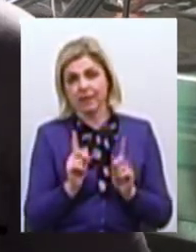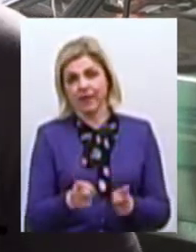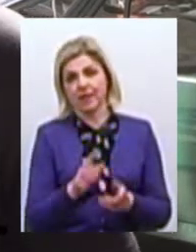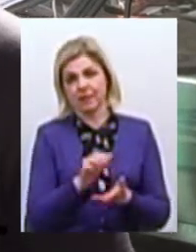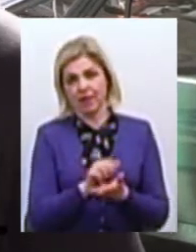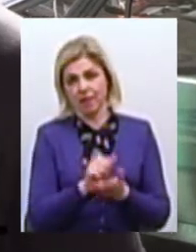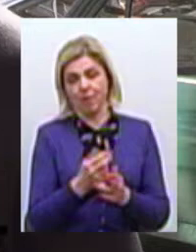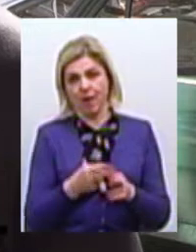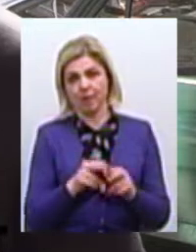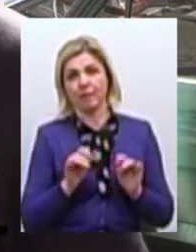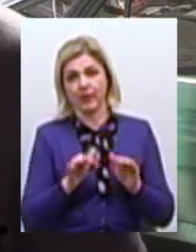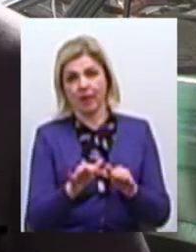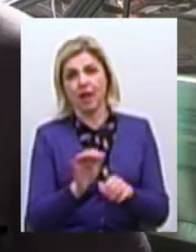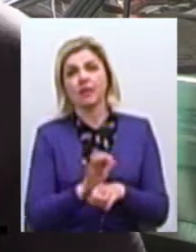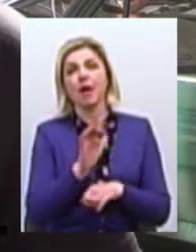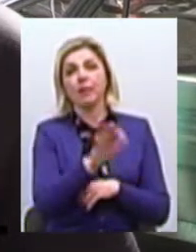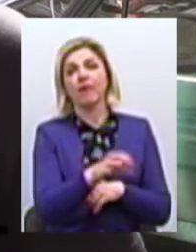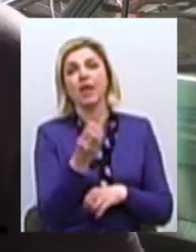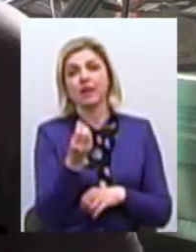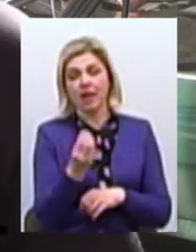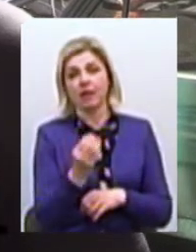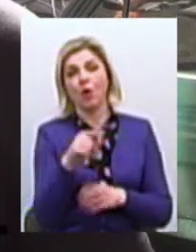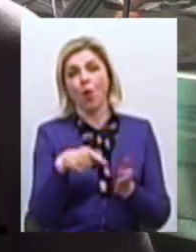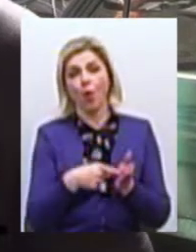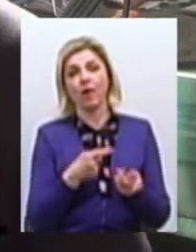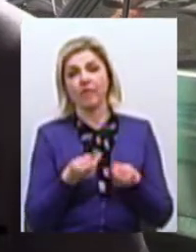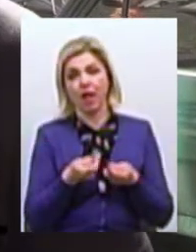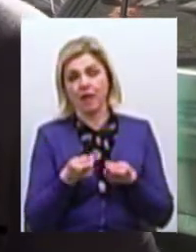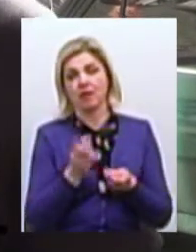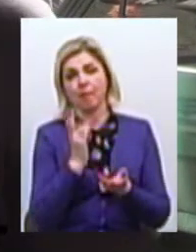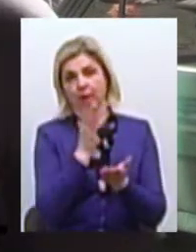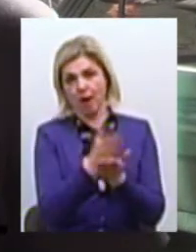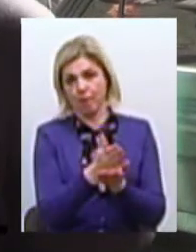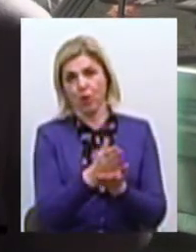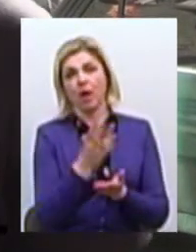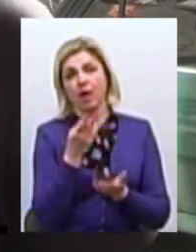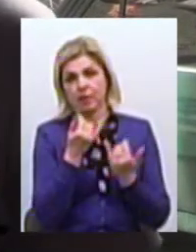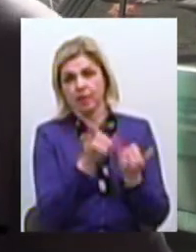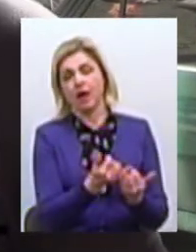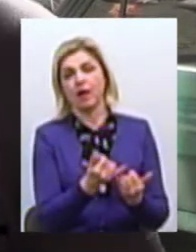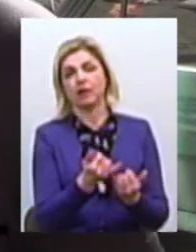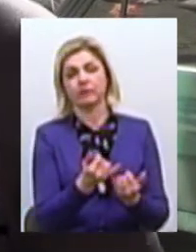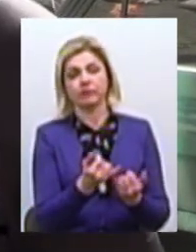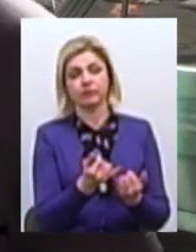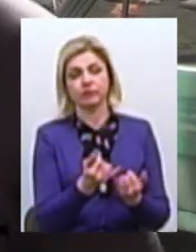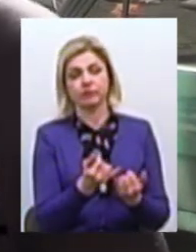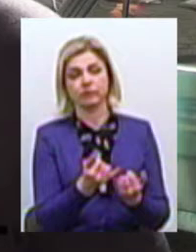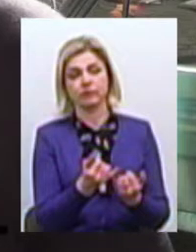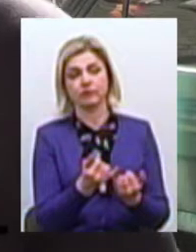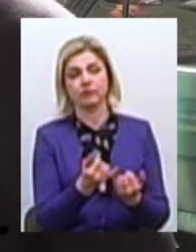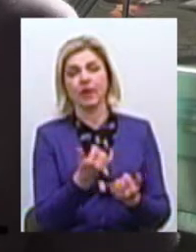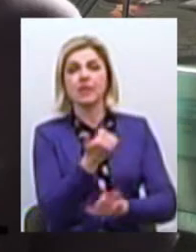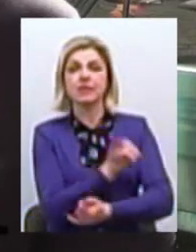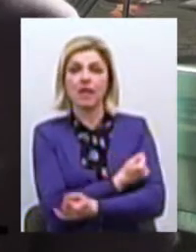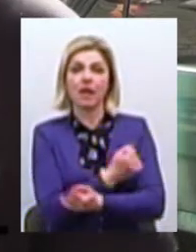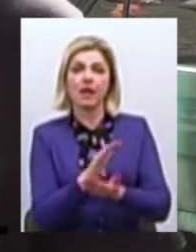будут направлять средства, которые выделяет горвласть, непосредственно в прямое русло. То есть для, как оно называется, для стерилизации,